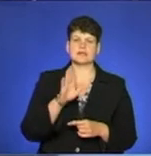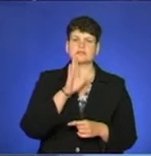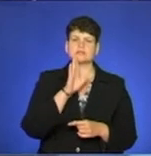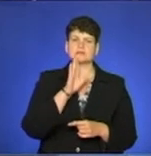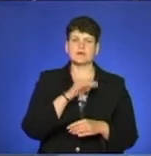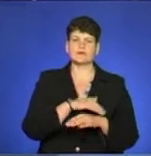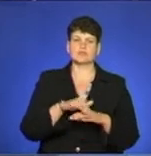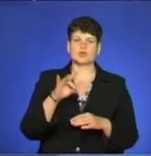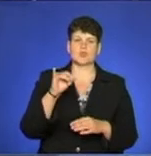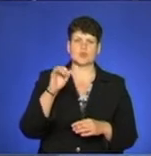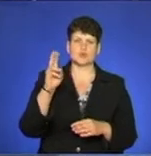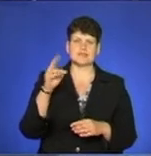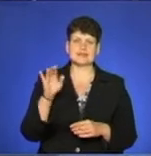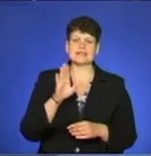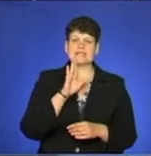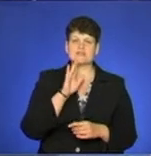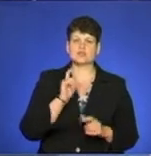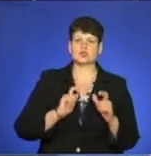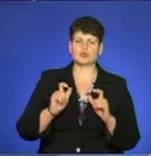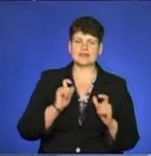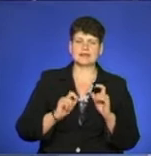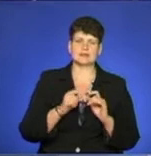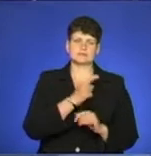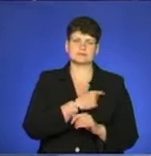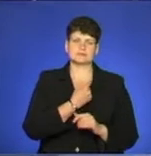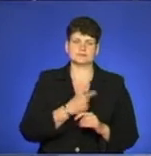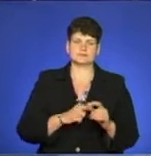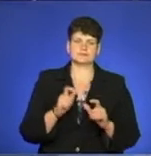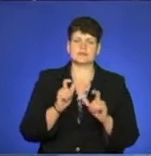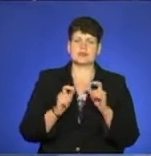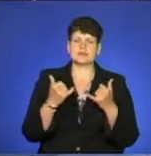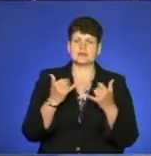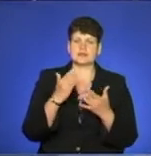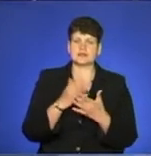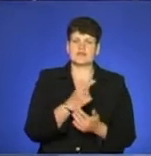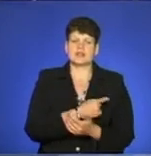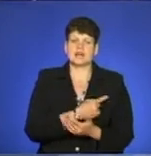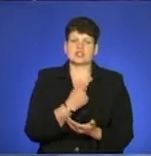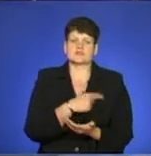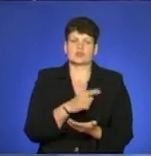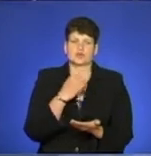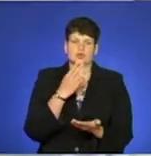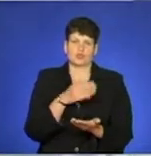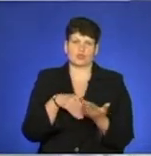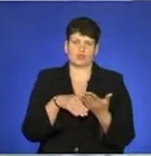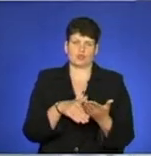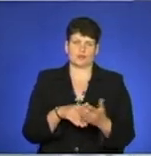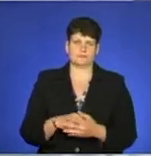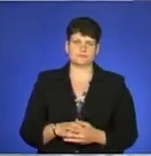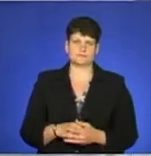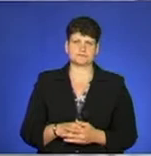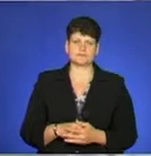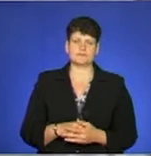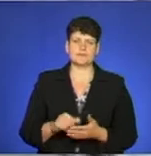в Тернополі. Дівчина – студентка одного із вишів обласного центру. Зараз перебуває у лікарні швидкої допомоги.